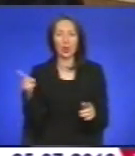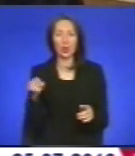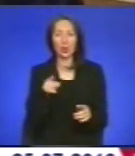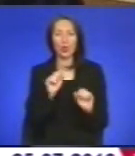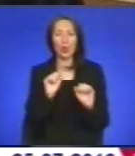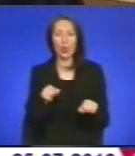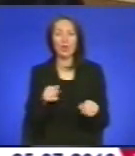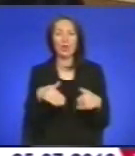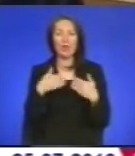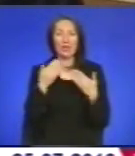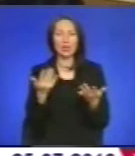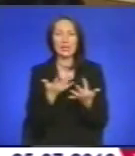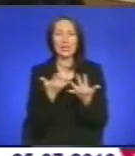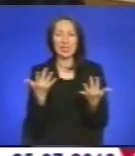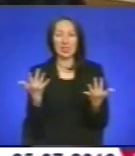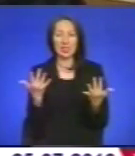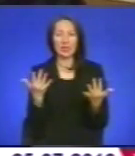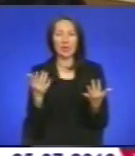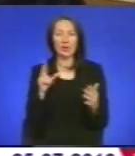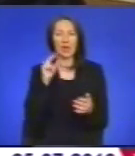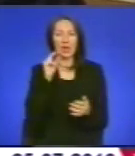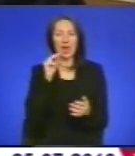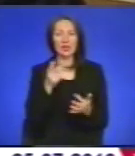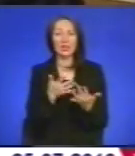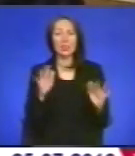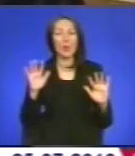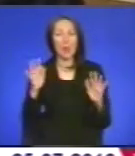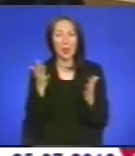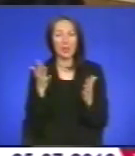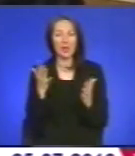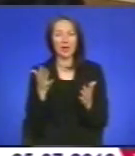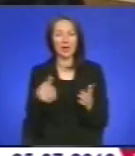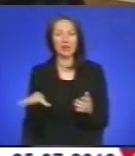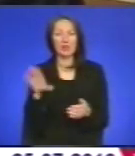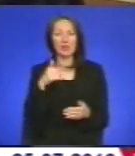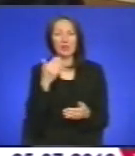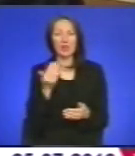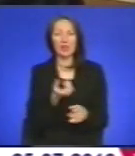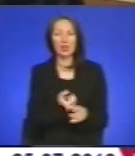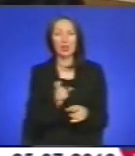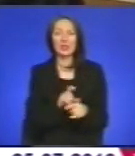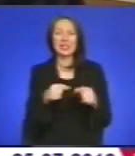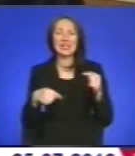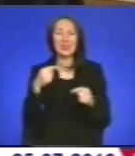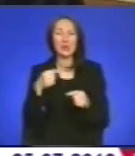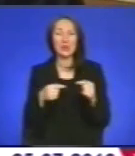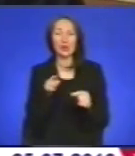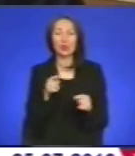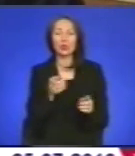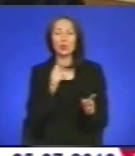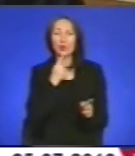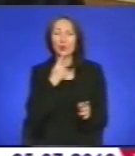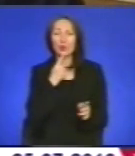можна виносити різні дати, різні моменти, але всі вони досить спірні, їх трудно